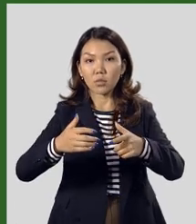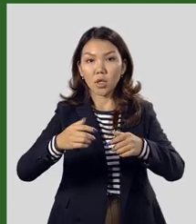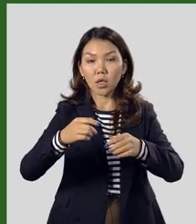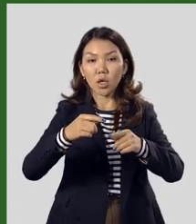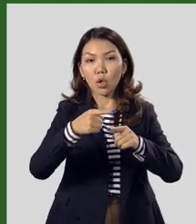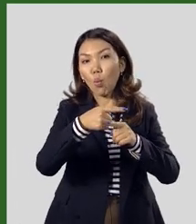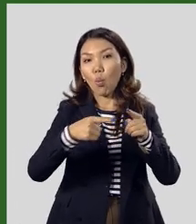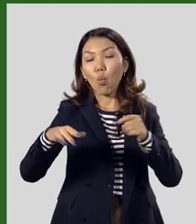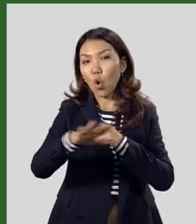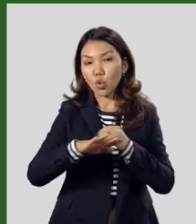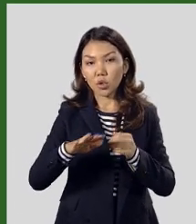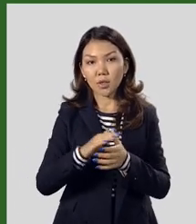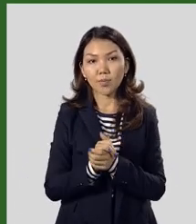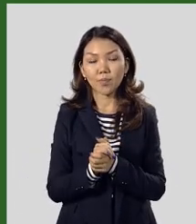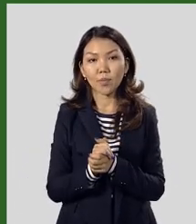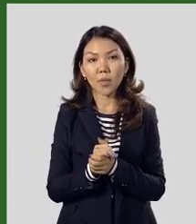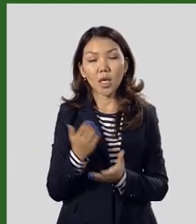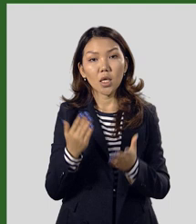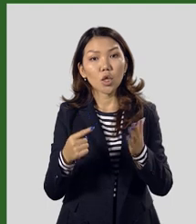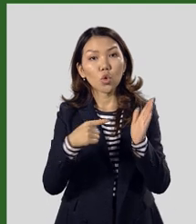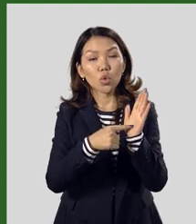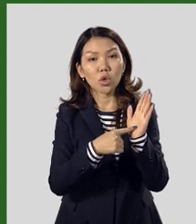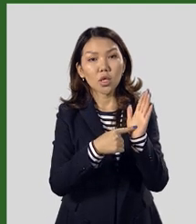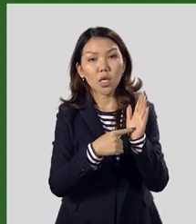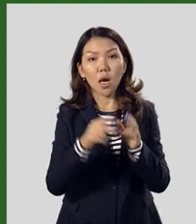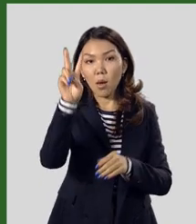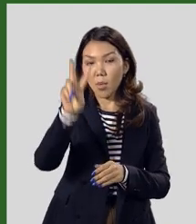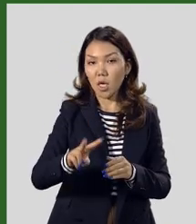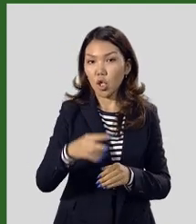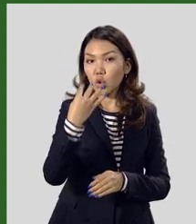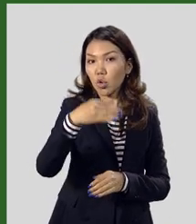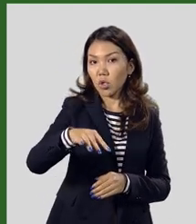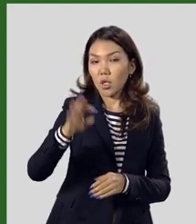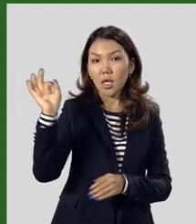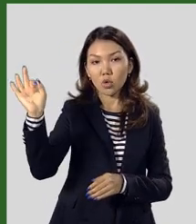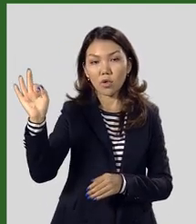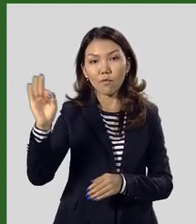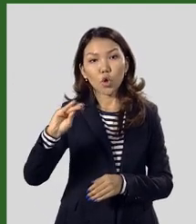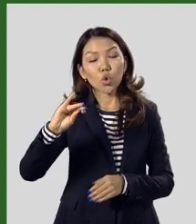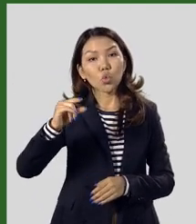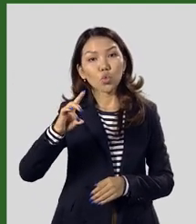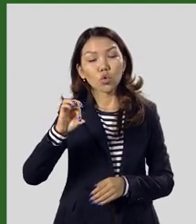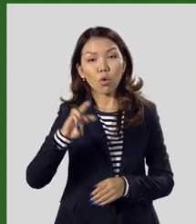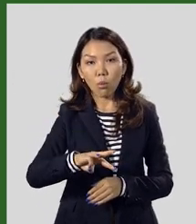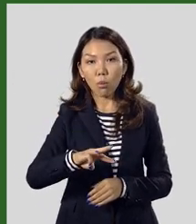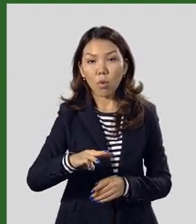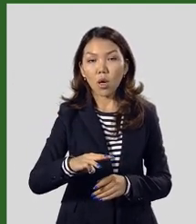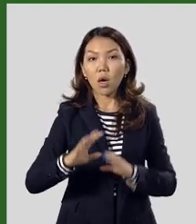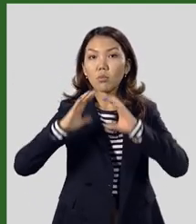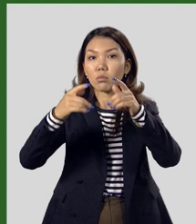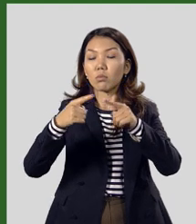Поэтому, если точка находится на параллели 40 градусов в южном полушарии, то у нее